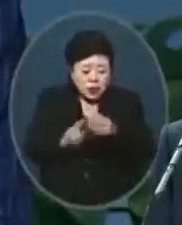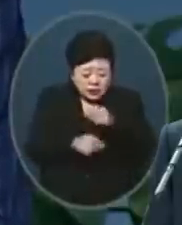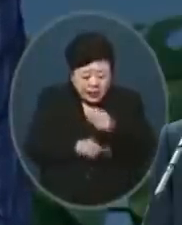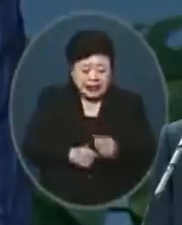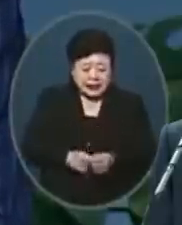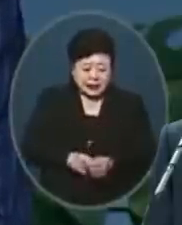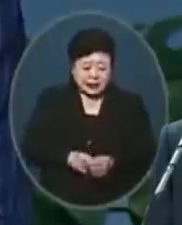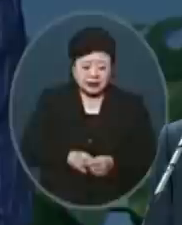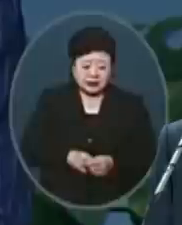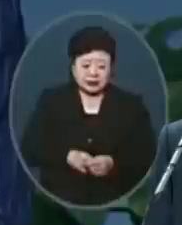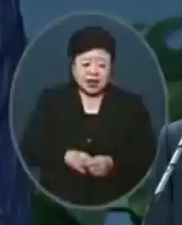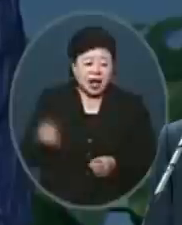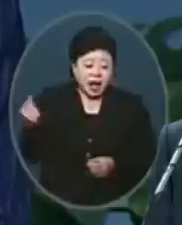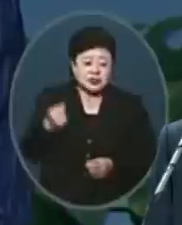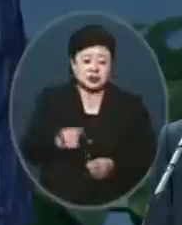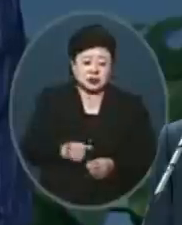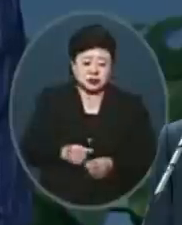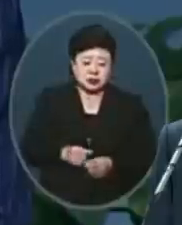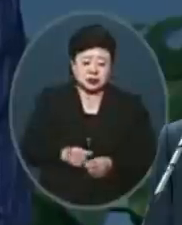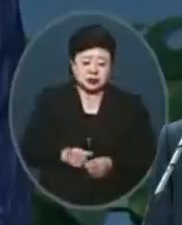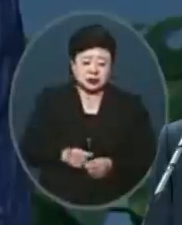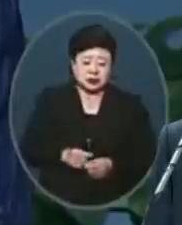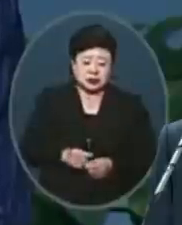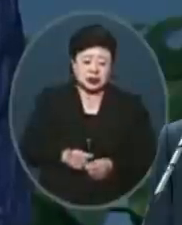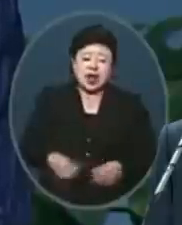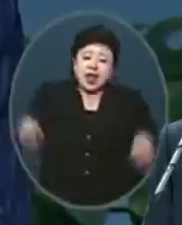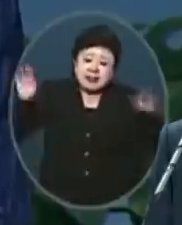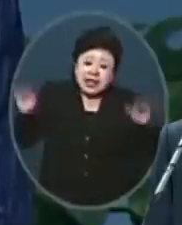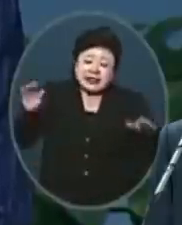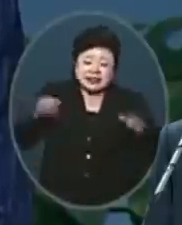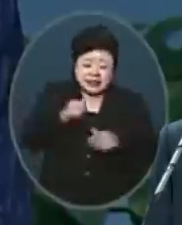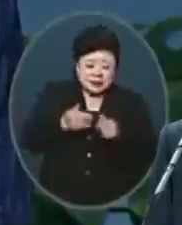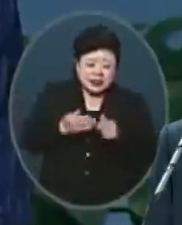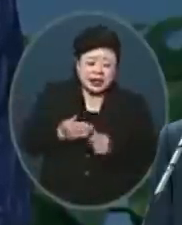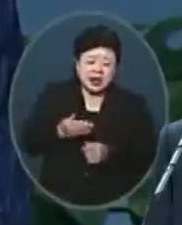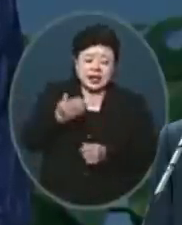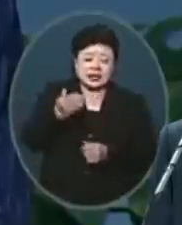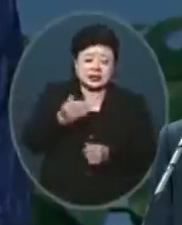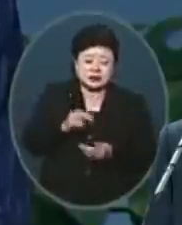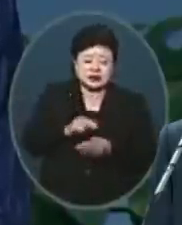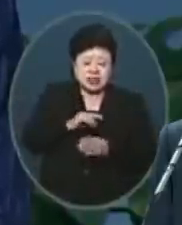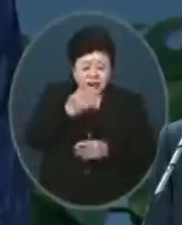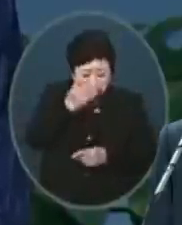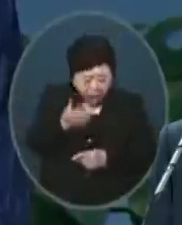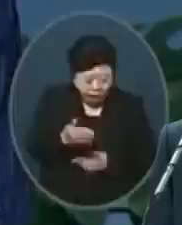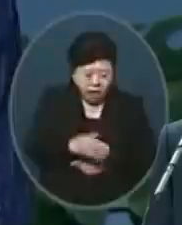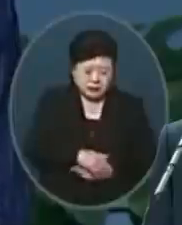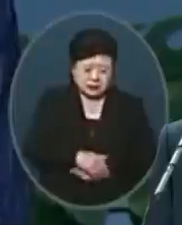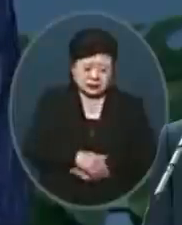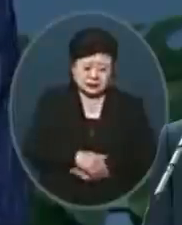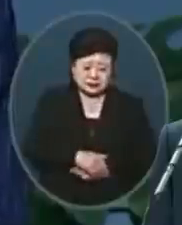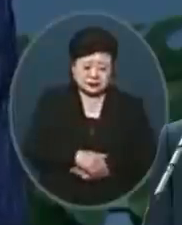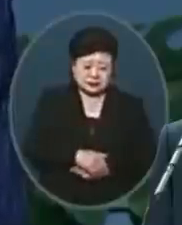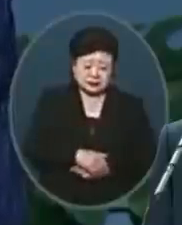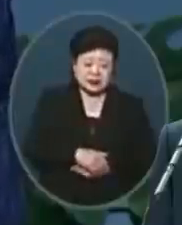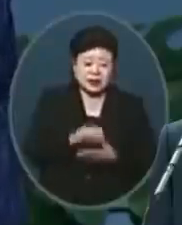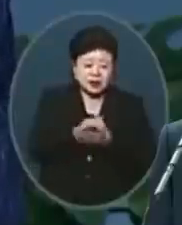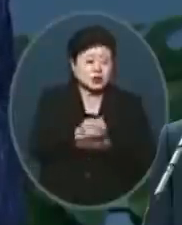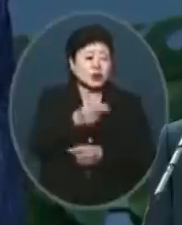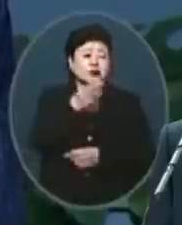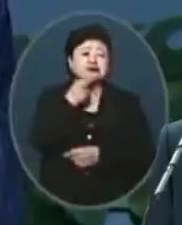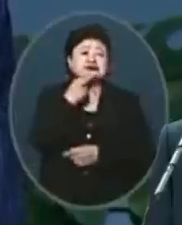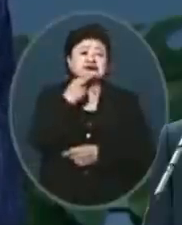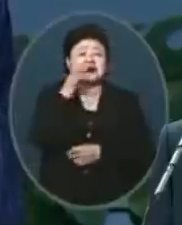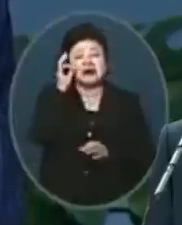날개를 가지고서 하나님께 나아가면 문제가 해결될 수 있는데 기도를 하지